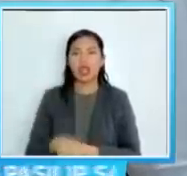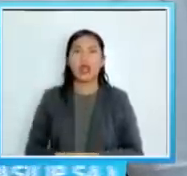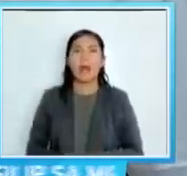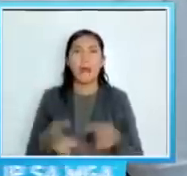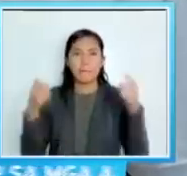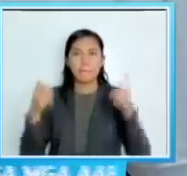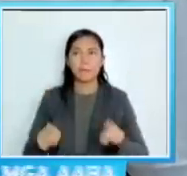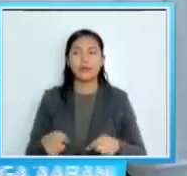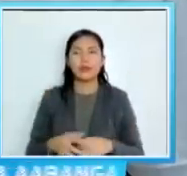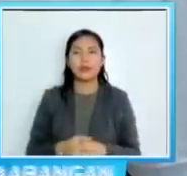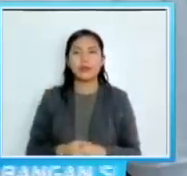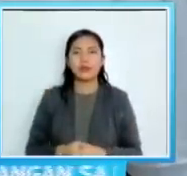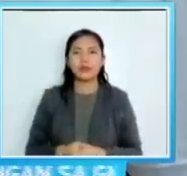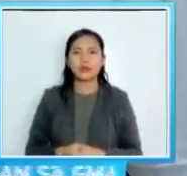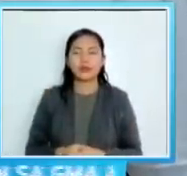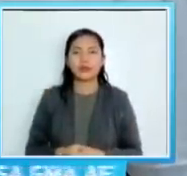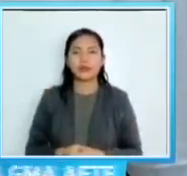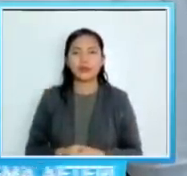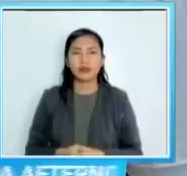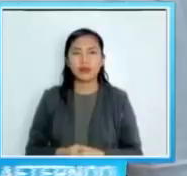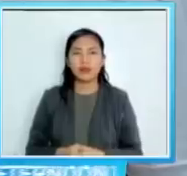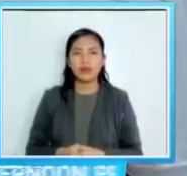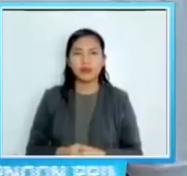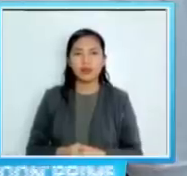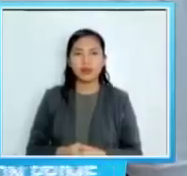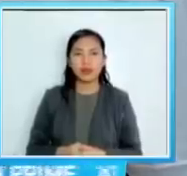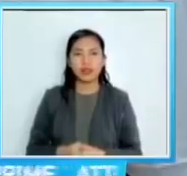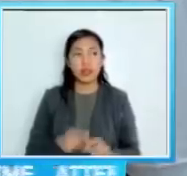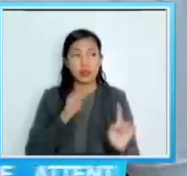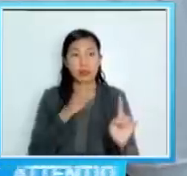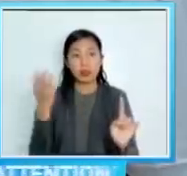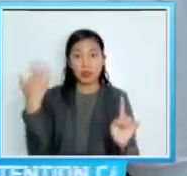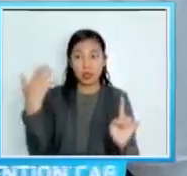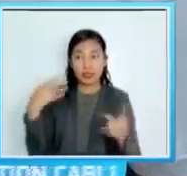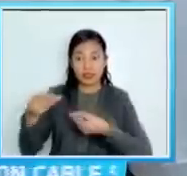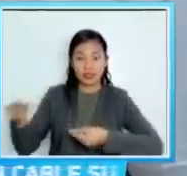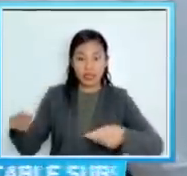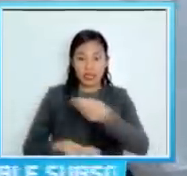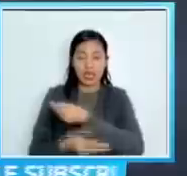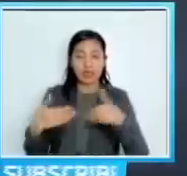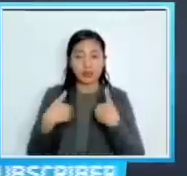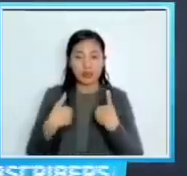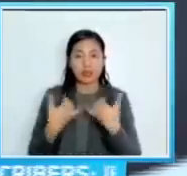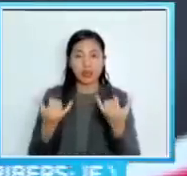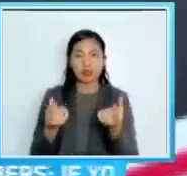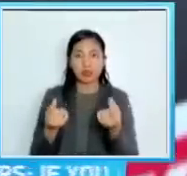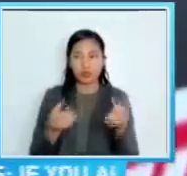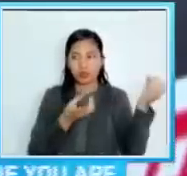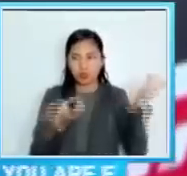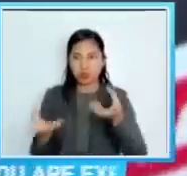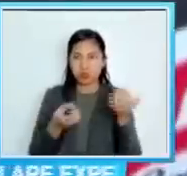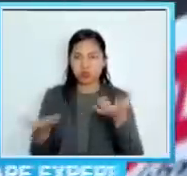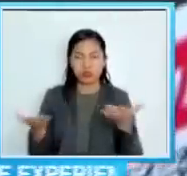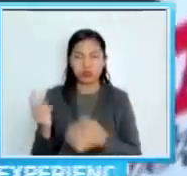unlawful persons ngayon na dati nag-trade ng wildlife. Ngayon, talaga nagde-deliver sila sa Maynila ngayon. Sasampa ng